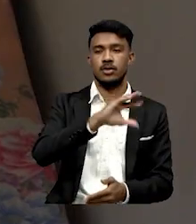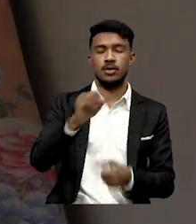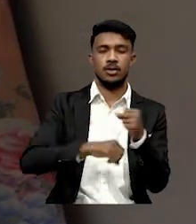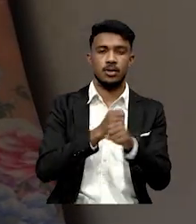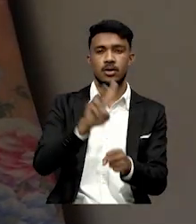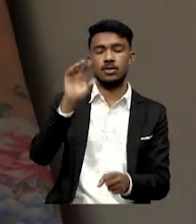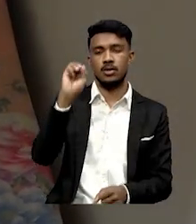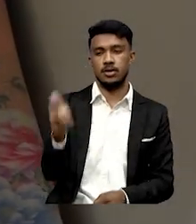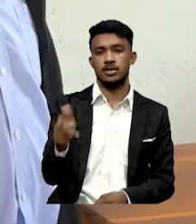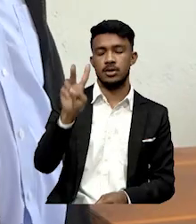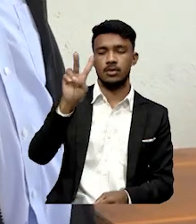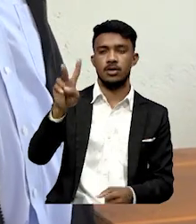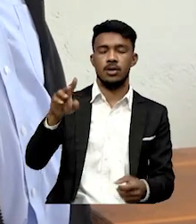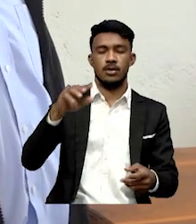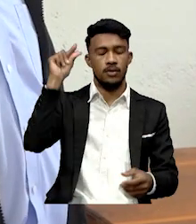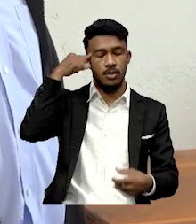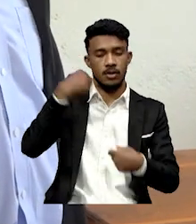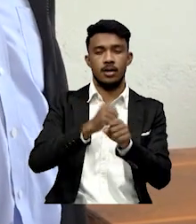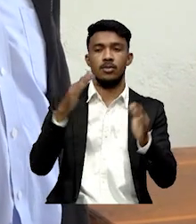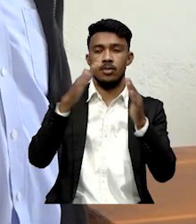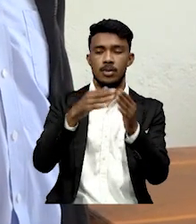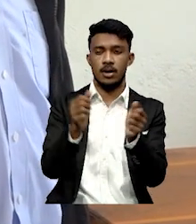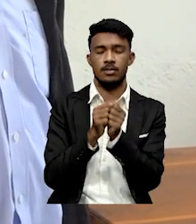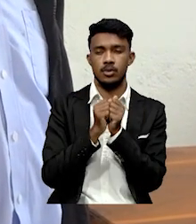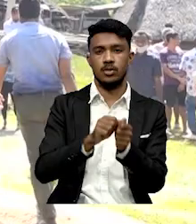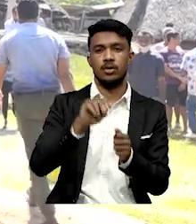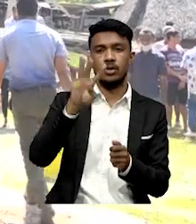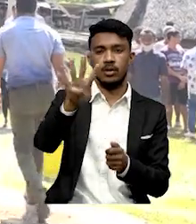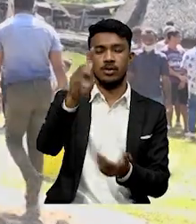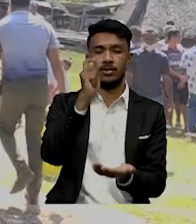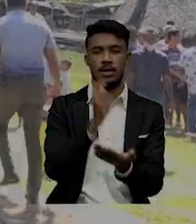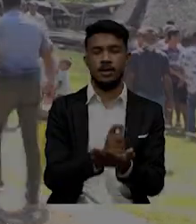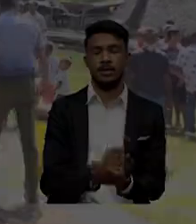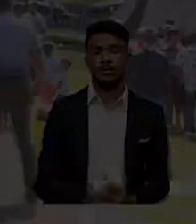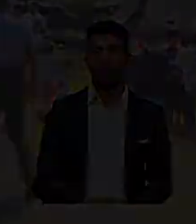gubernu hari tan uma ba ema kibit lek hamutuk rihun hat Clementino Maya, GMN,